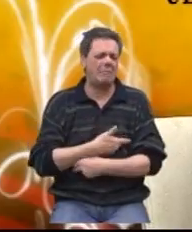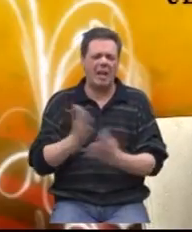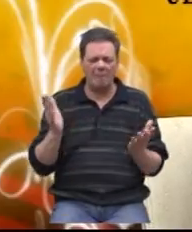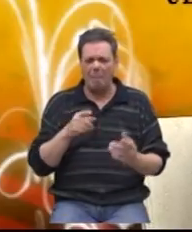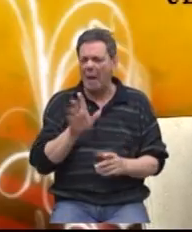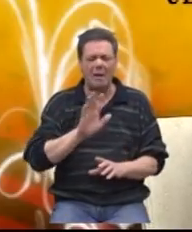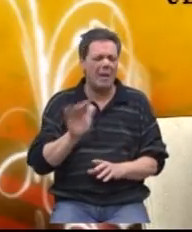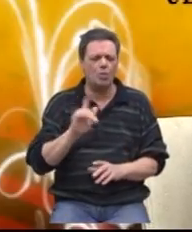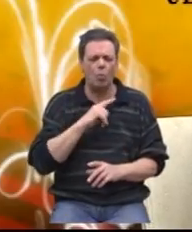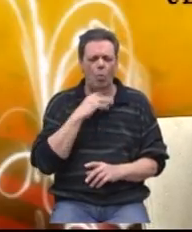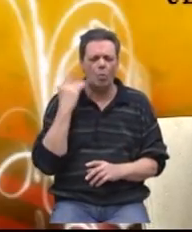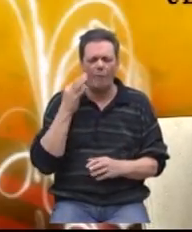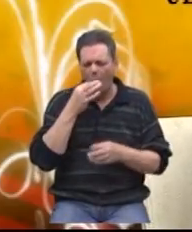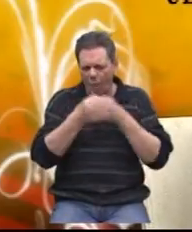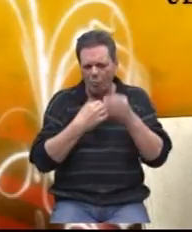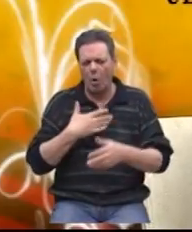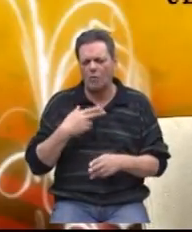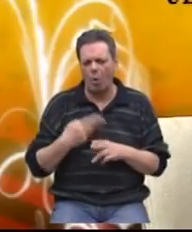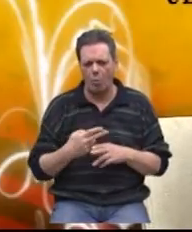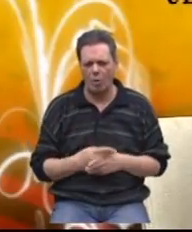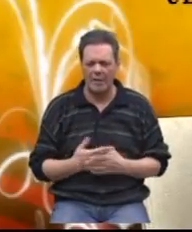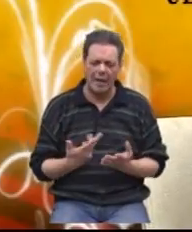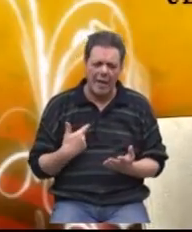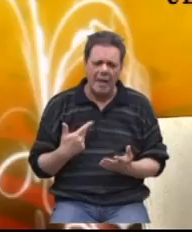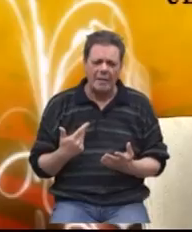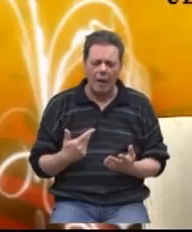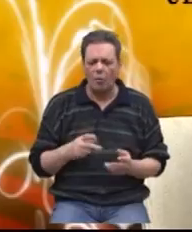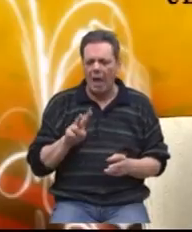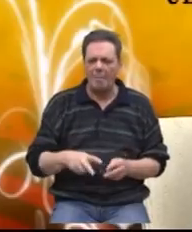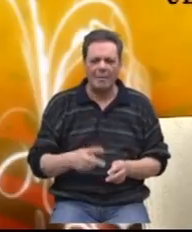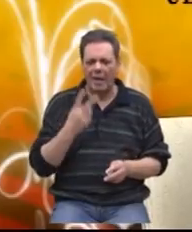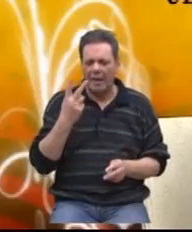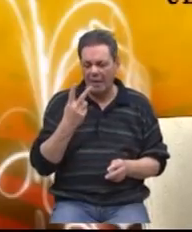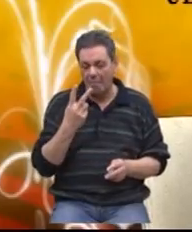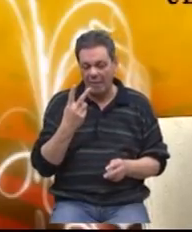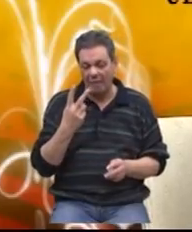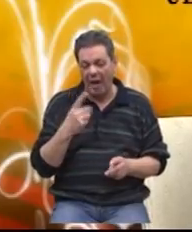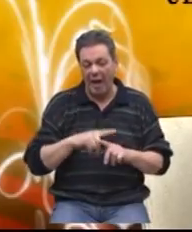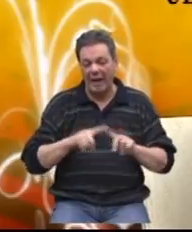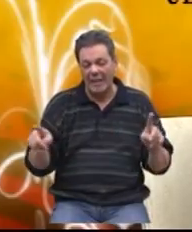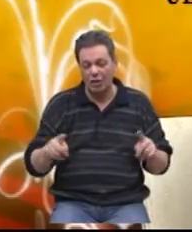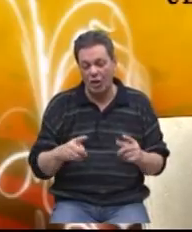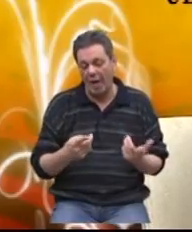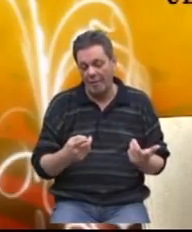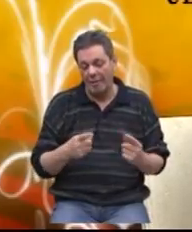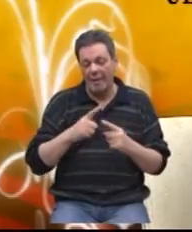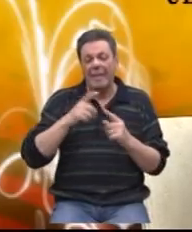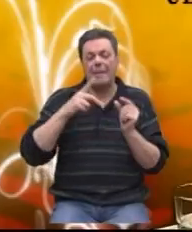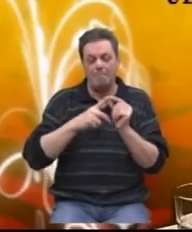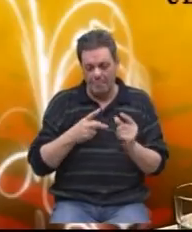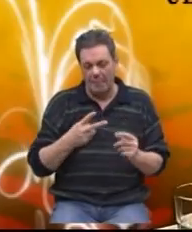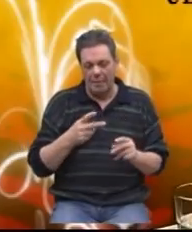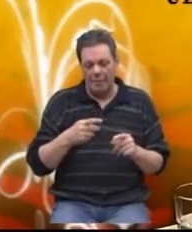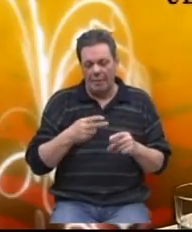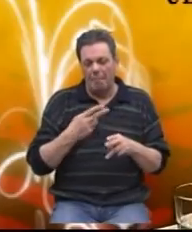nisu ni informirani dovoljno o svojoj bolesti. Tako da zapravo raspolažete s dva različita tipa pacijenta. I vi im